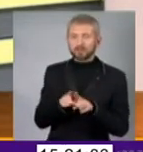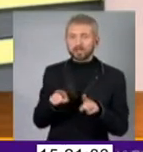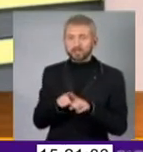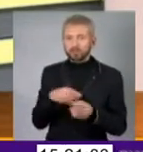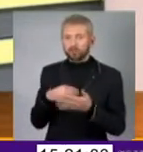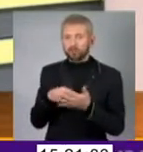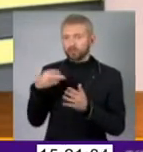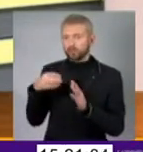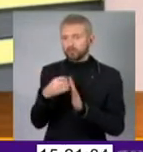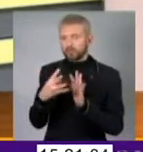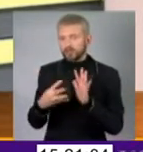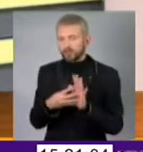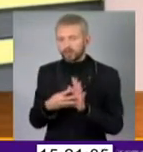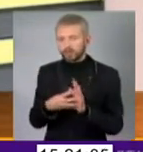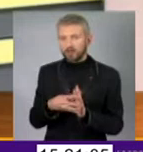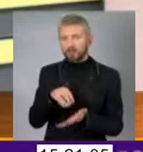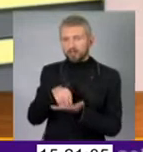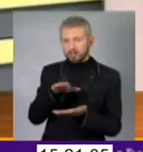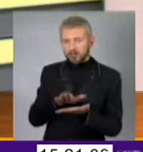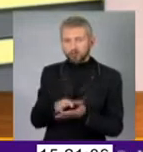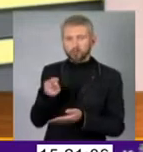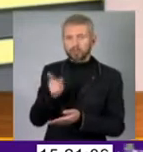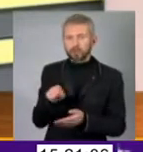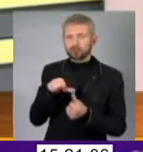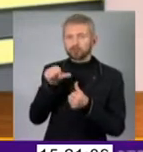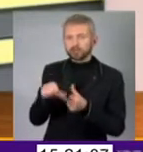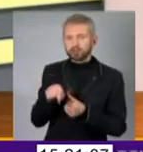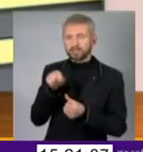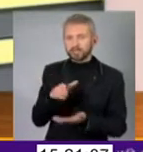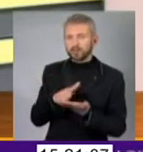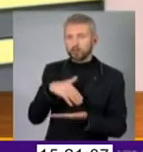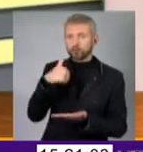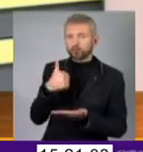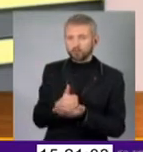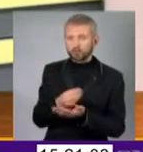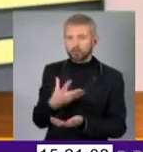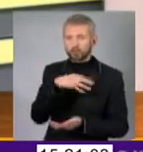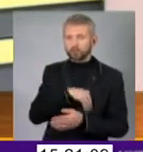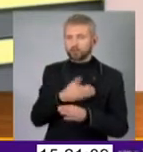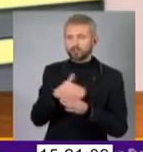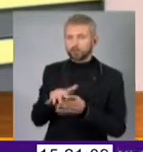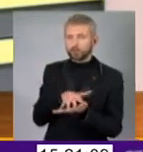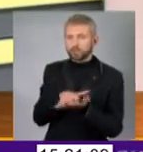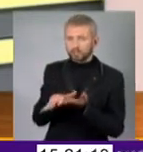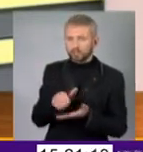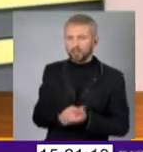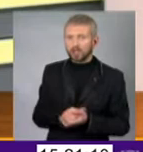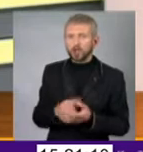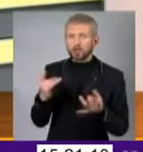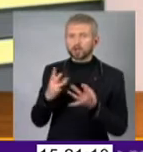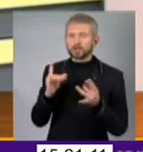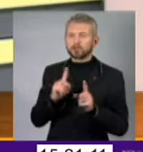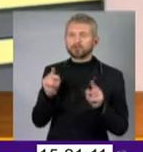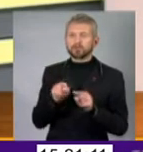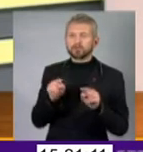бюджеті 2019. Декларують про те, що саме це є основною доходною частиною витрат. Розкажіть, що сталося в